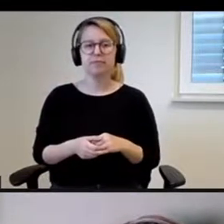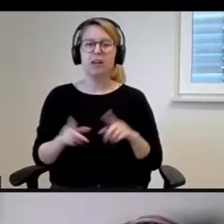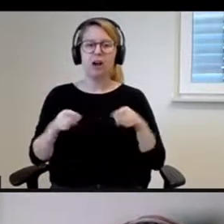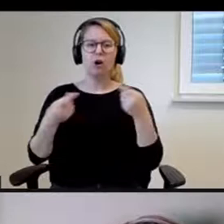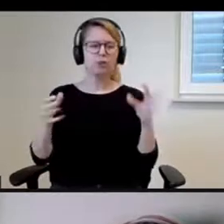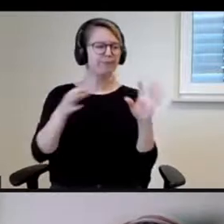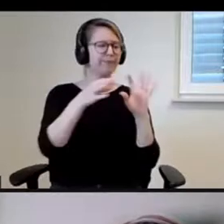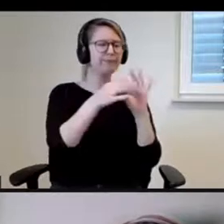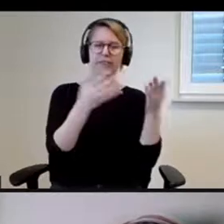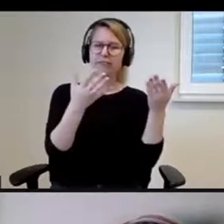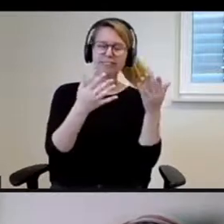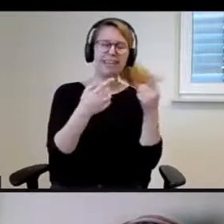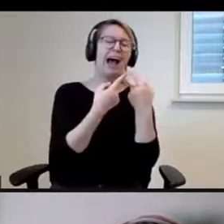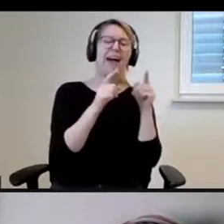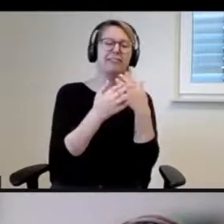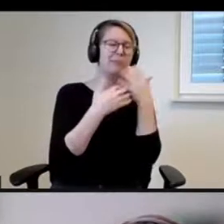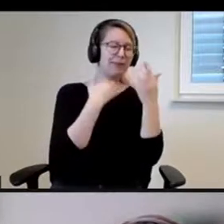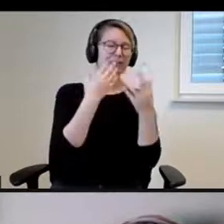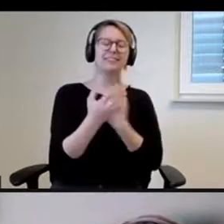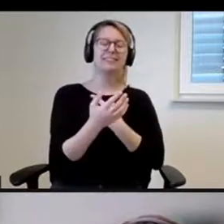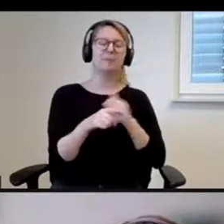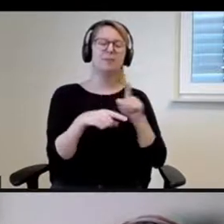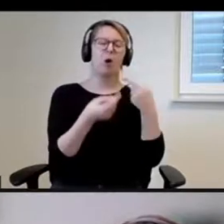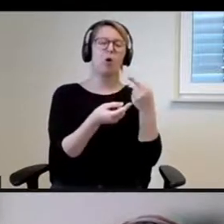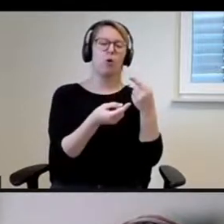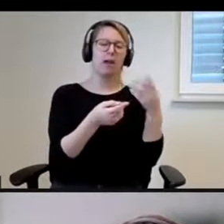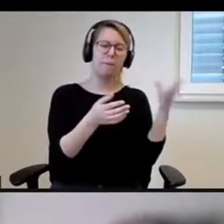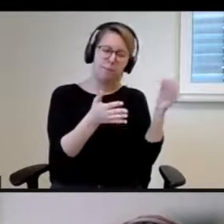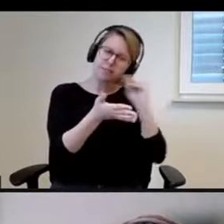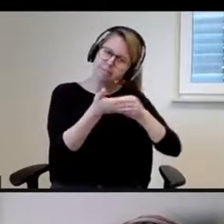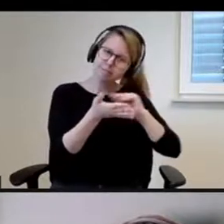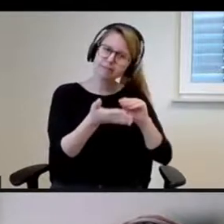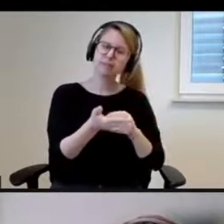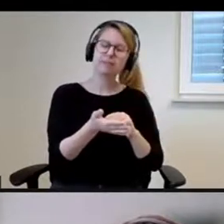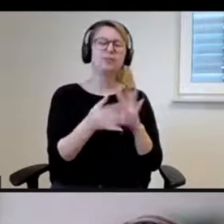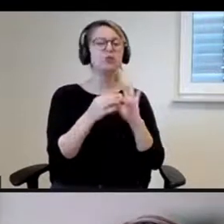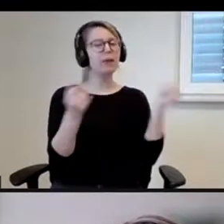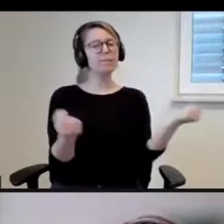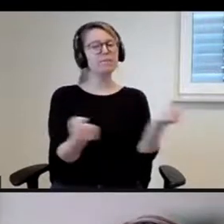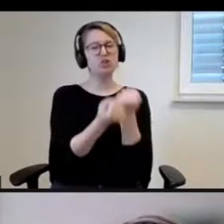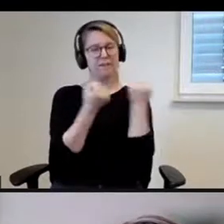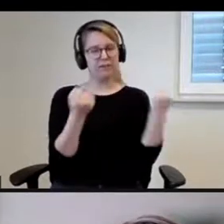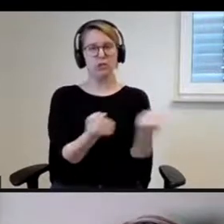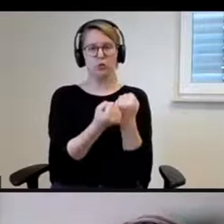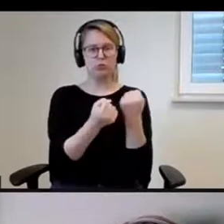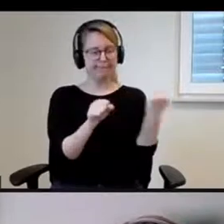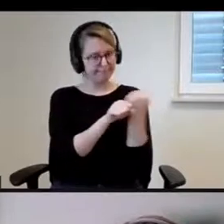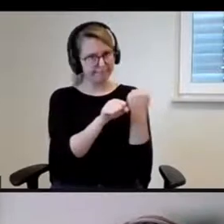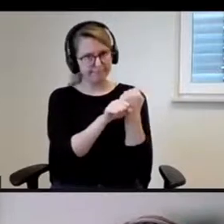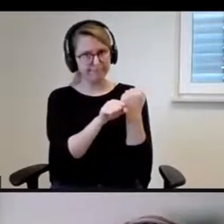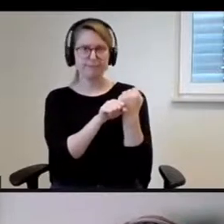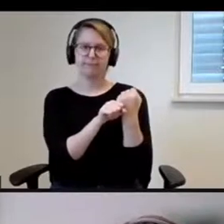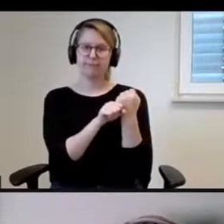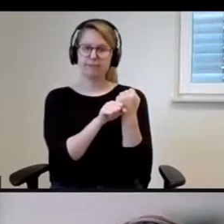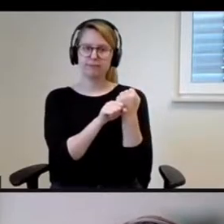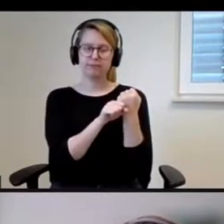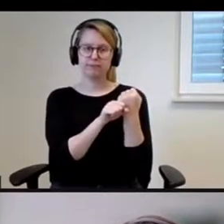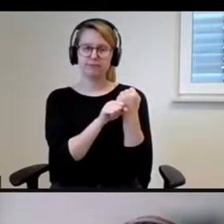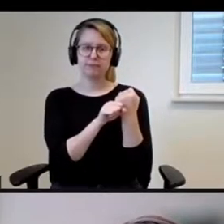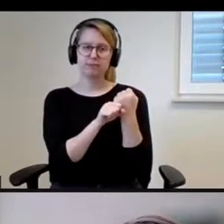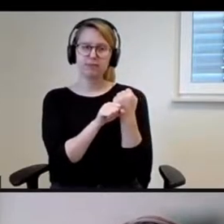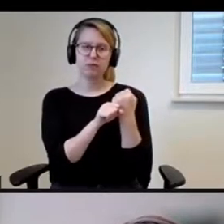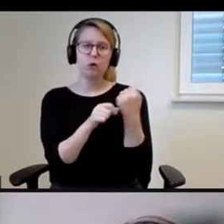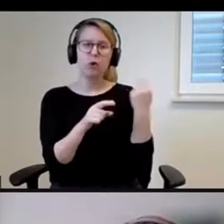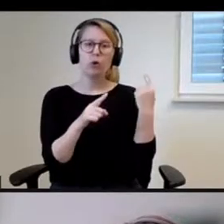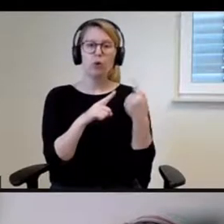de traitement en matière d'emploi et de travail à la lumière de la Convention des Nations Unies sur les droits des